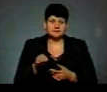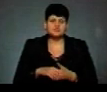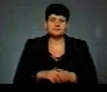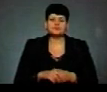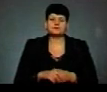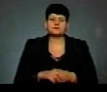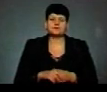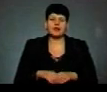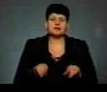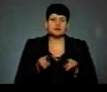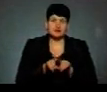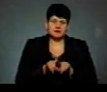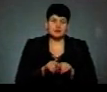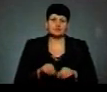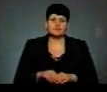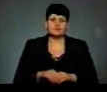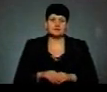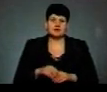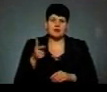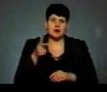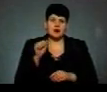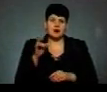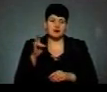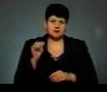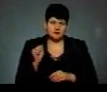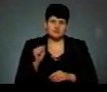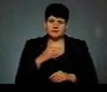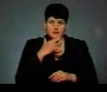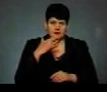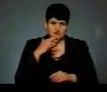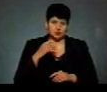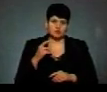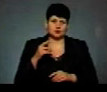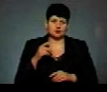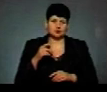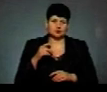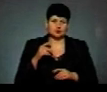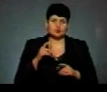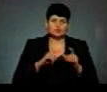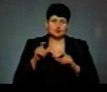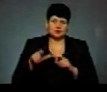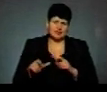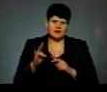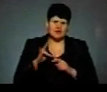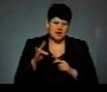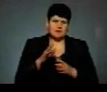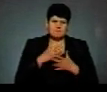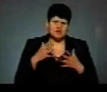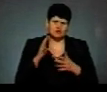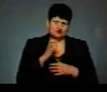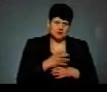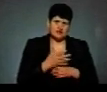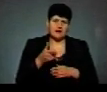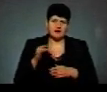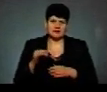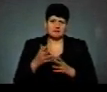І так само з Гани багато студентів у нас, якщо там з Нігерії більше 400, з Гани